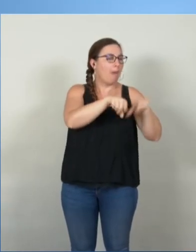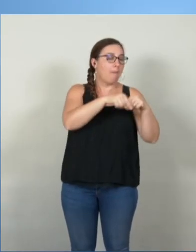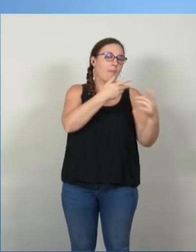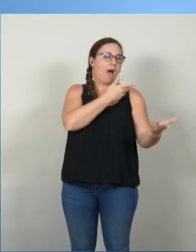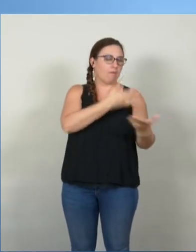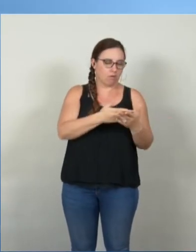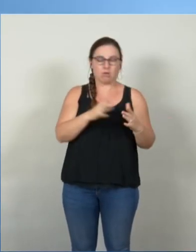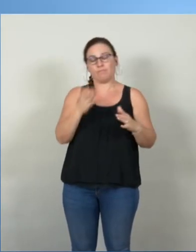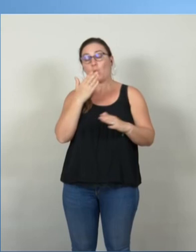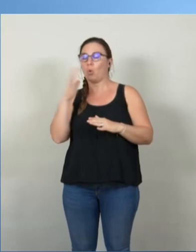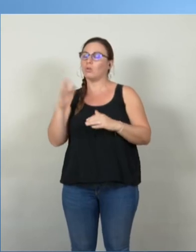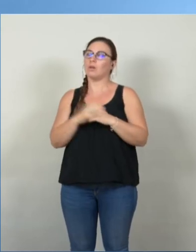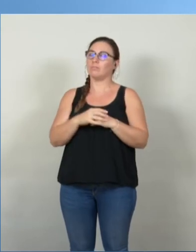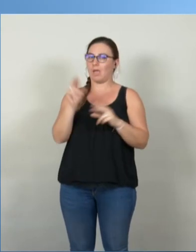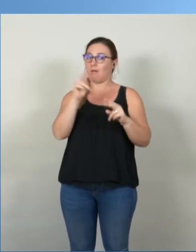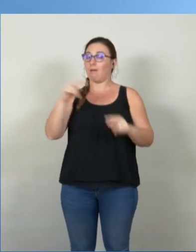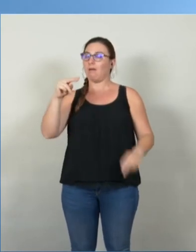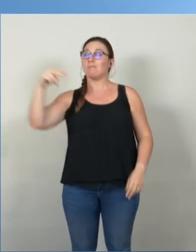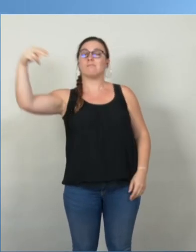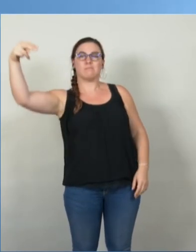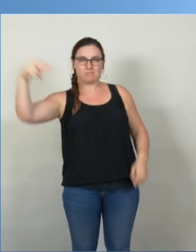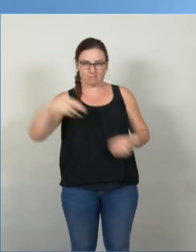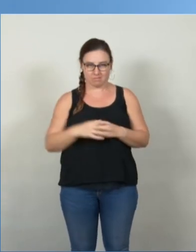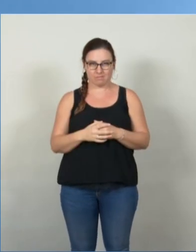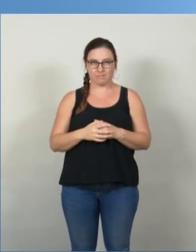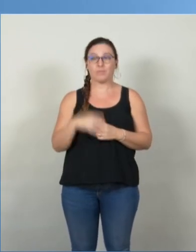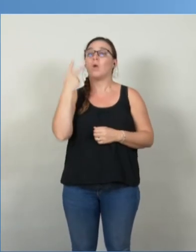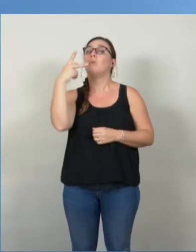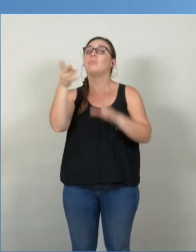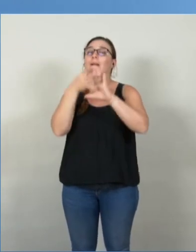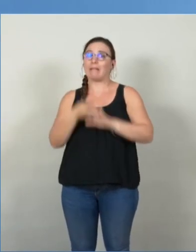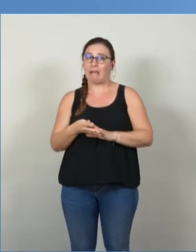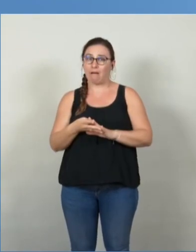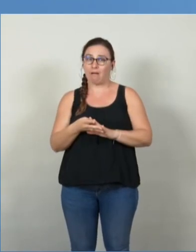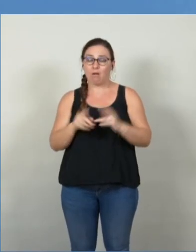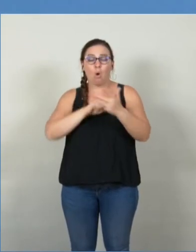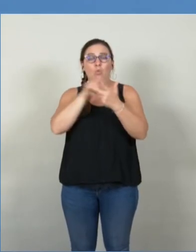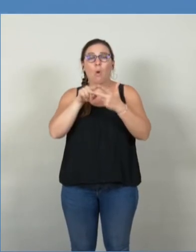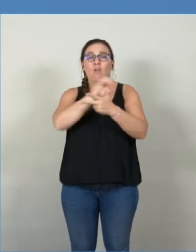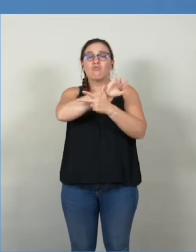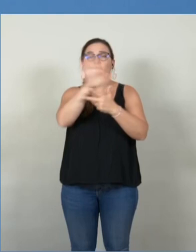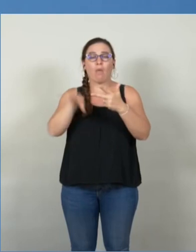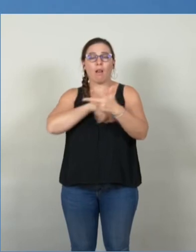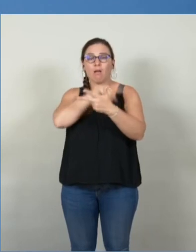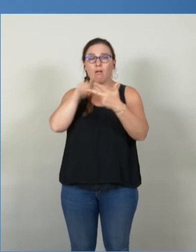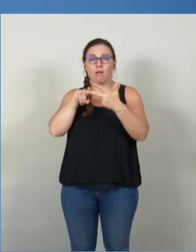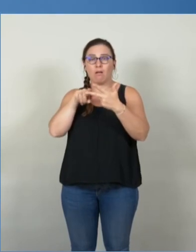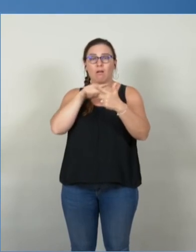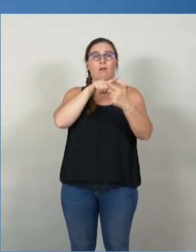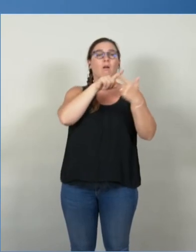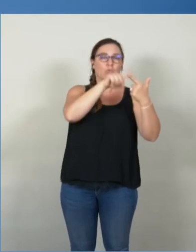a été dit avant moi je prends sous un autre angle même si on prend vos critères avec seulement trois journaux donc 2